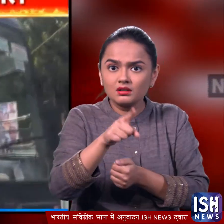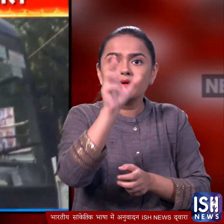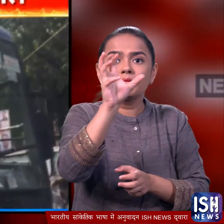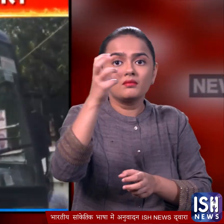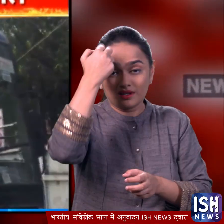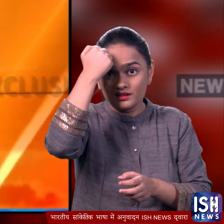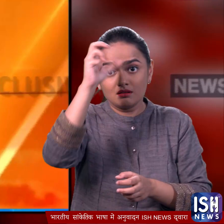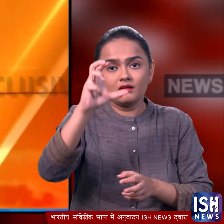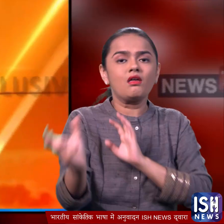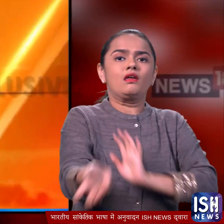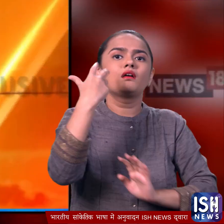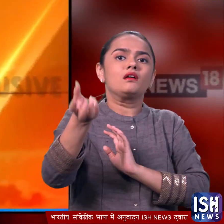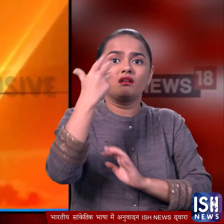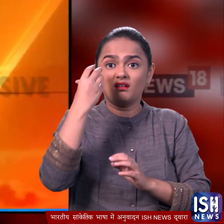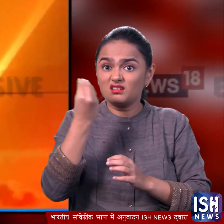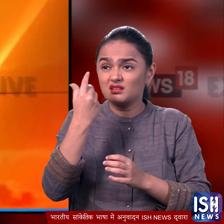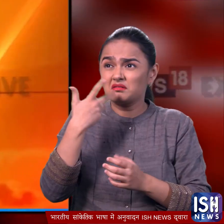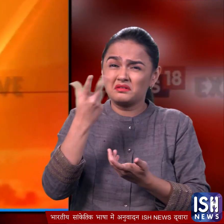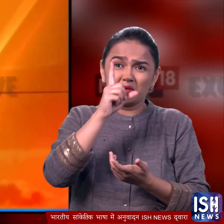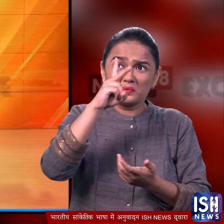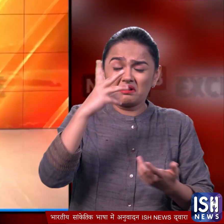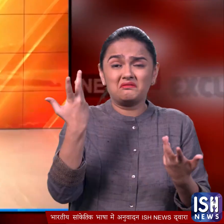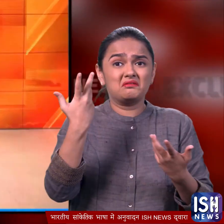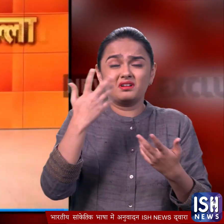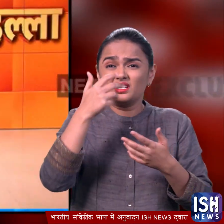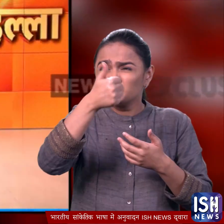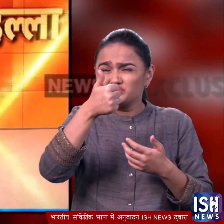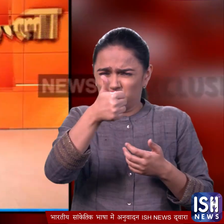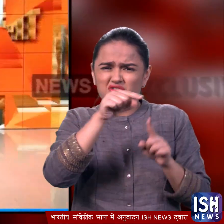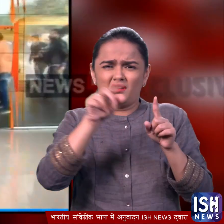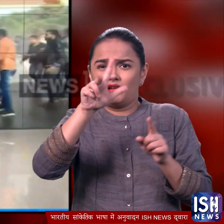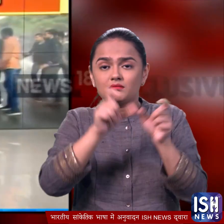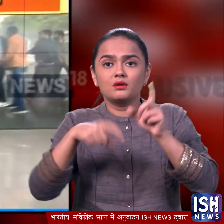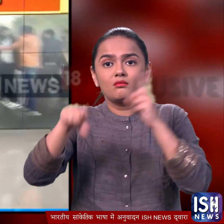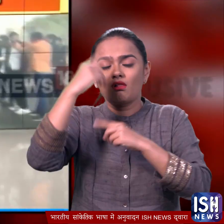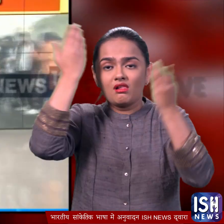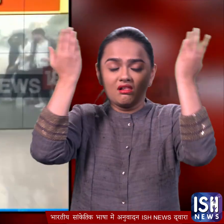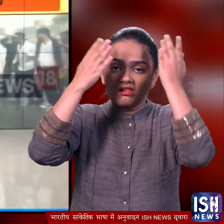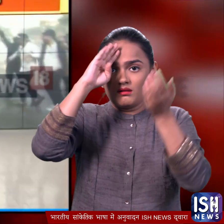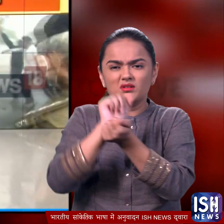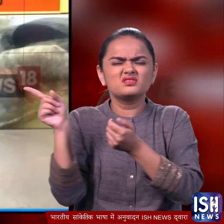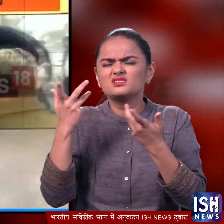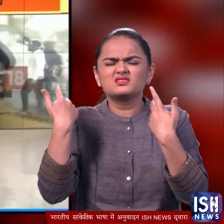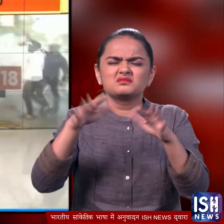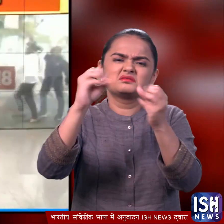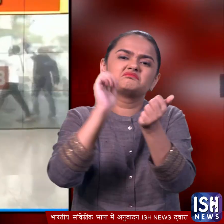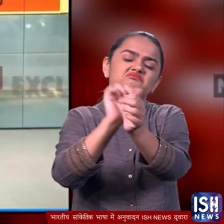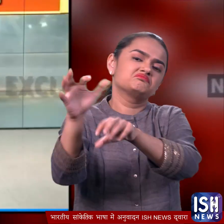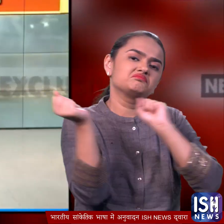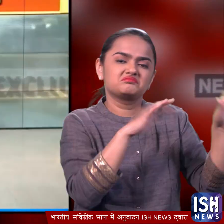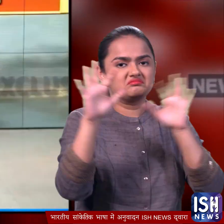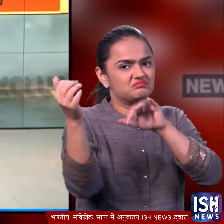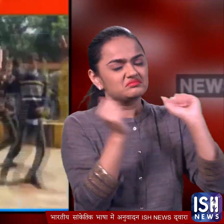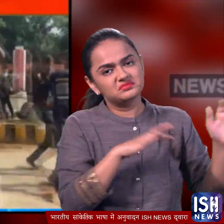पथराव कर दिया, जिसमें आधा दर्जन पुलिस वालों के घायल होने की खबर है। इसके बाद पुलिस ने हालात पर काबू पाने के लिए प्रदर्शनकारियों को हिरासत में लेना शुरू